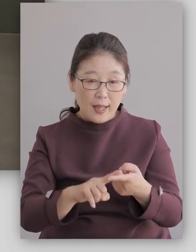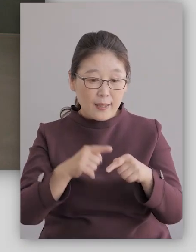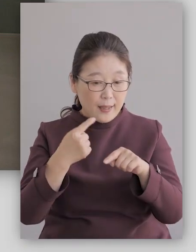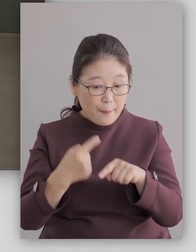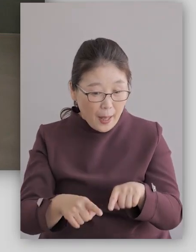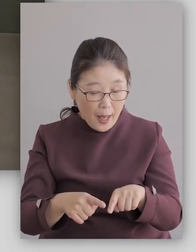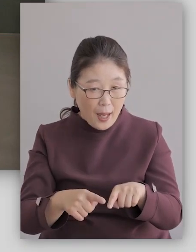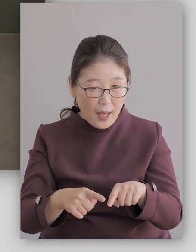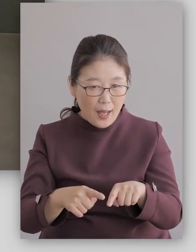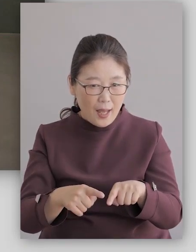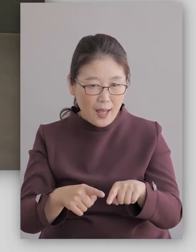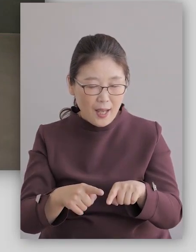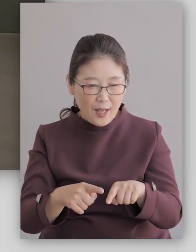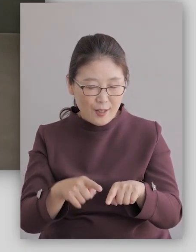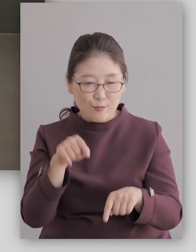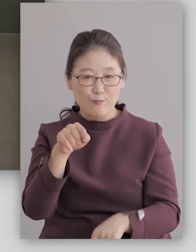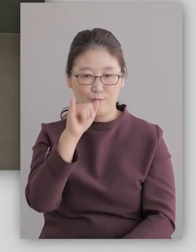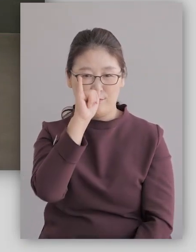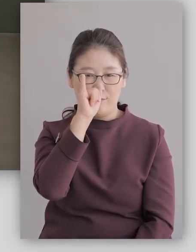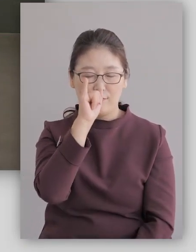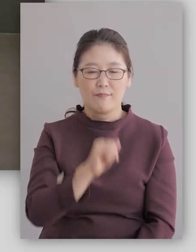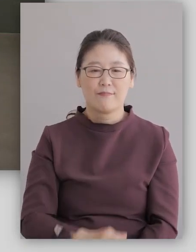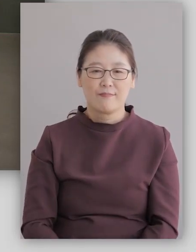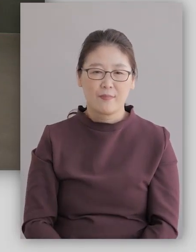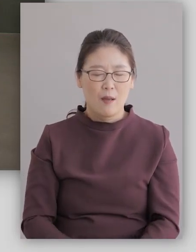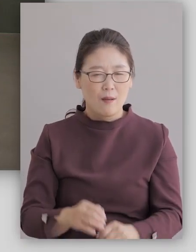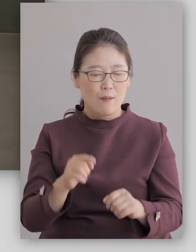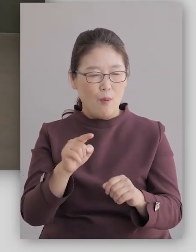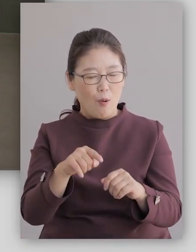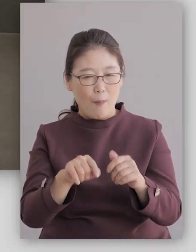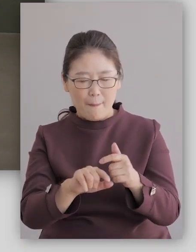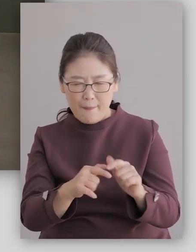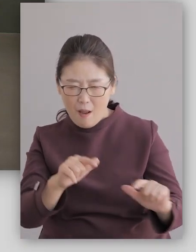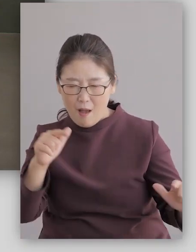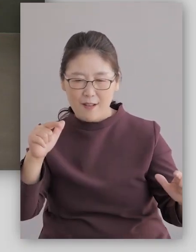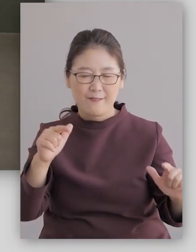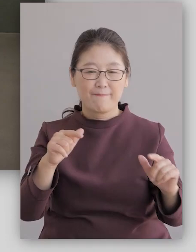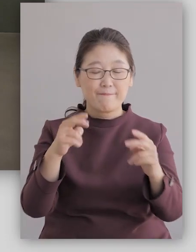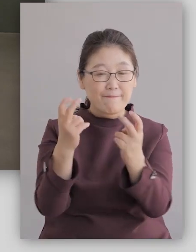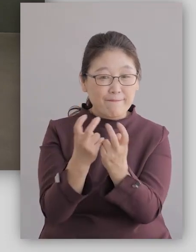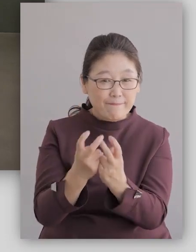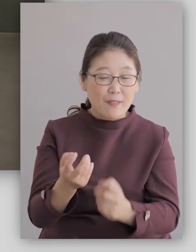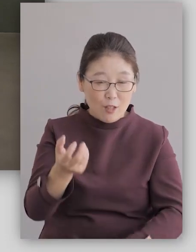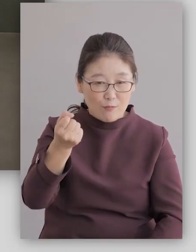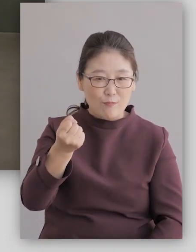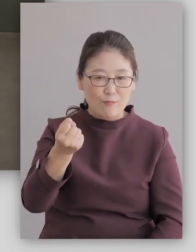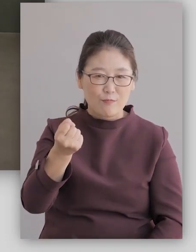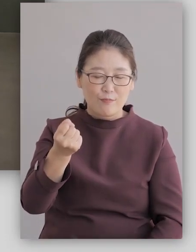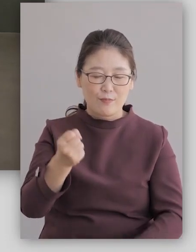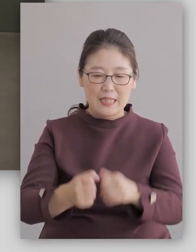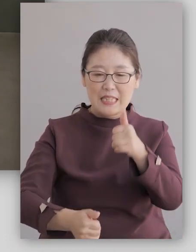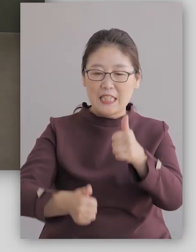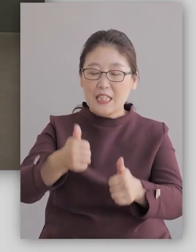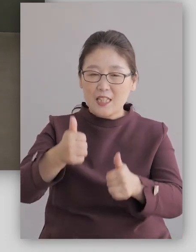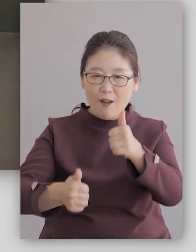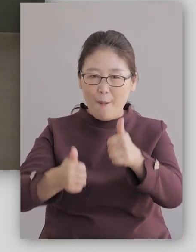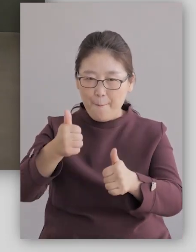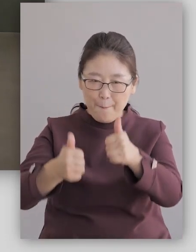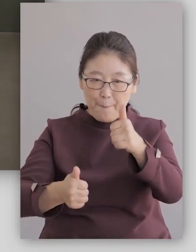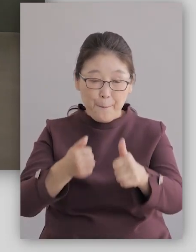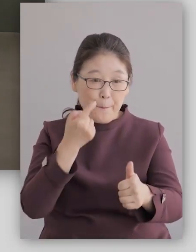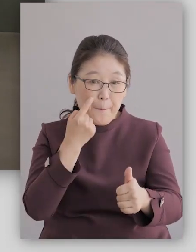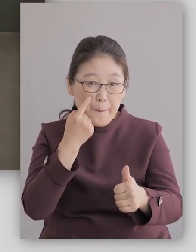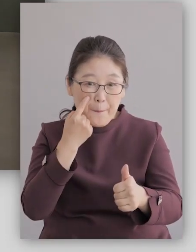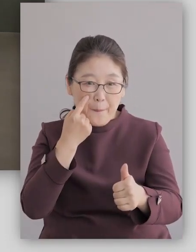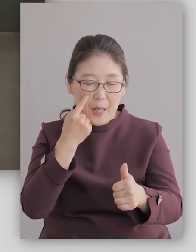함께 들어오면서 여러 가지 방법으로 이렇게 실험 미술의 대가들은